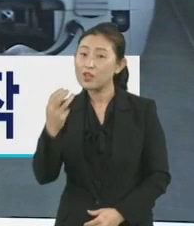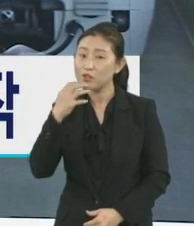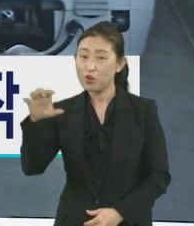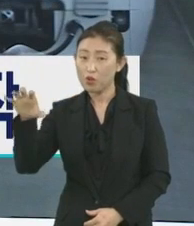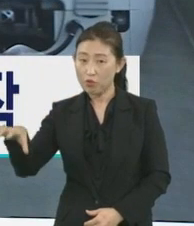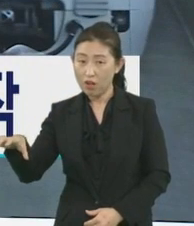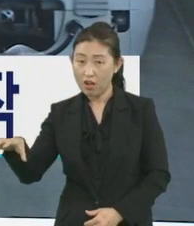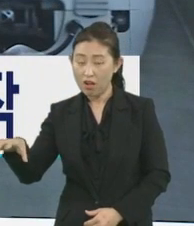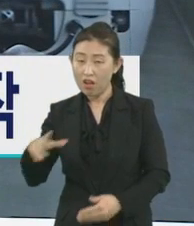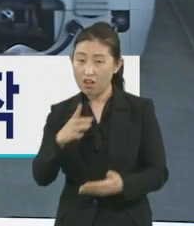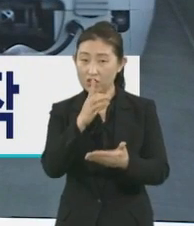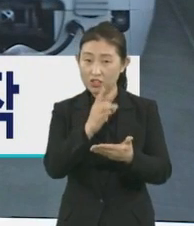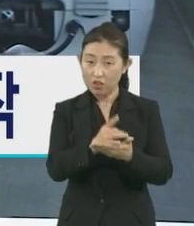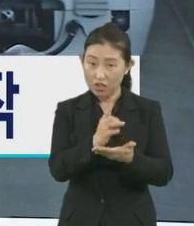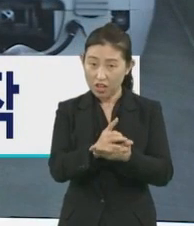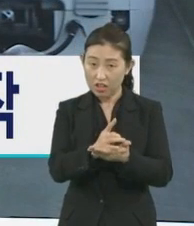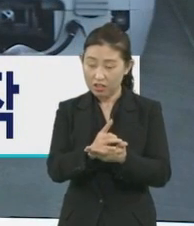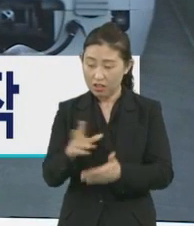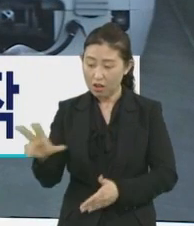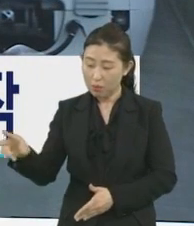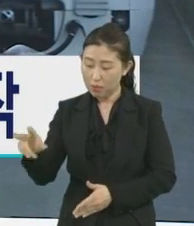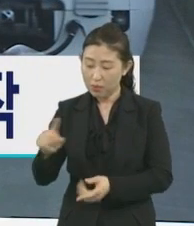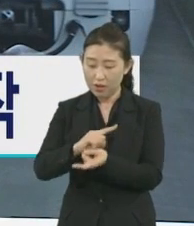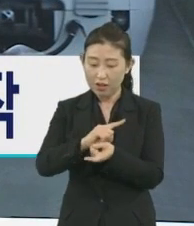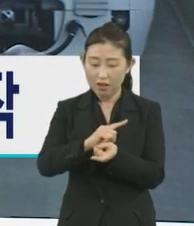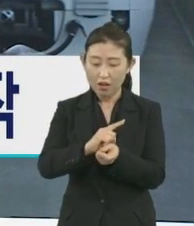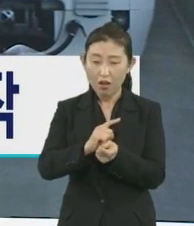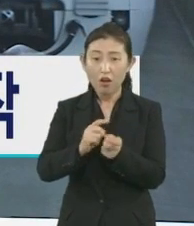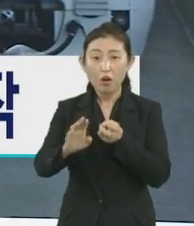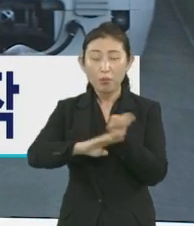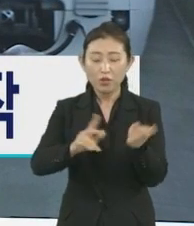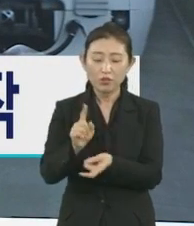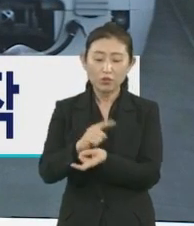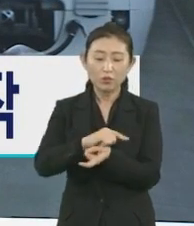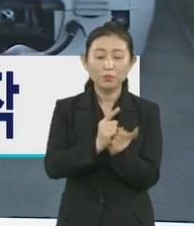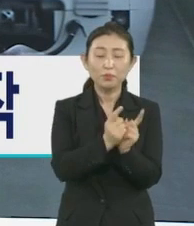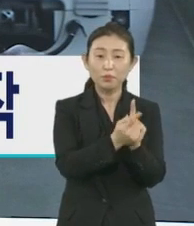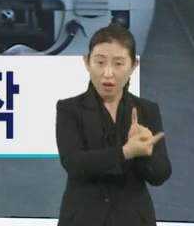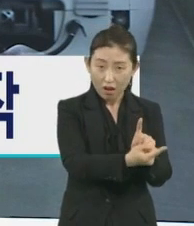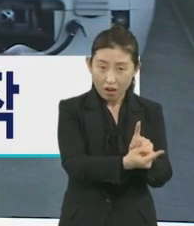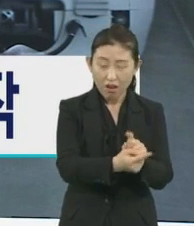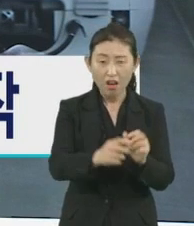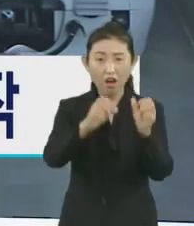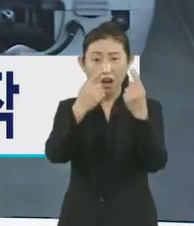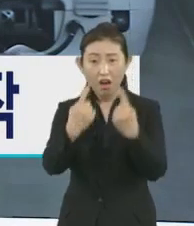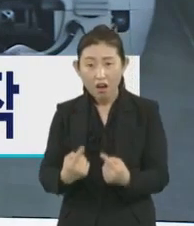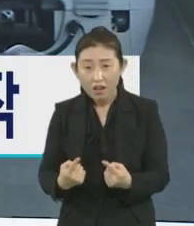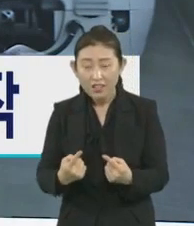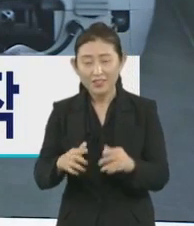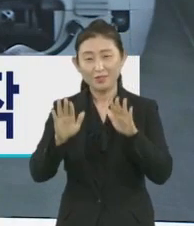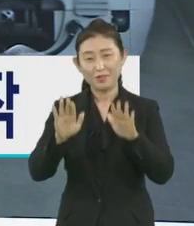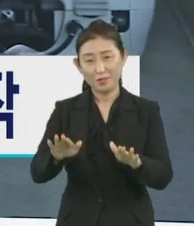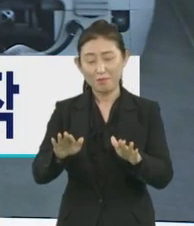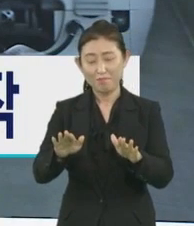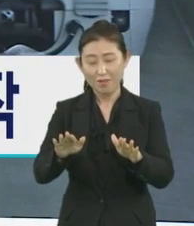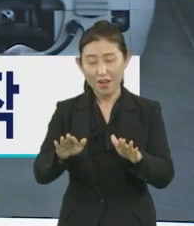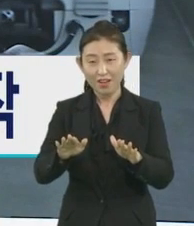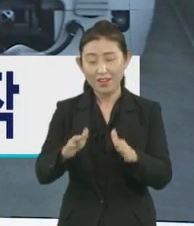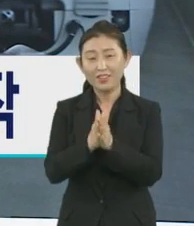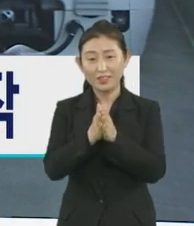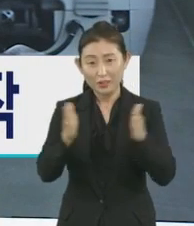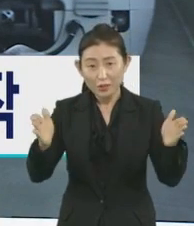수도권 전철과 천안 시내버스 간의 환승 할인은 2005년 수도권 전철 천안역 개통 이후 지역의 오랜